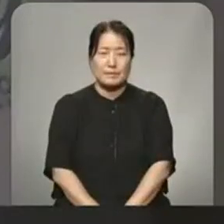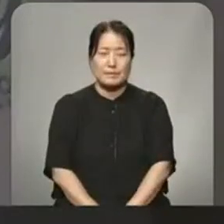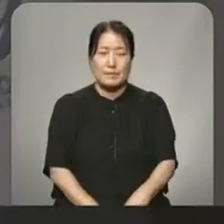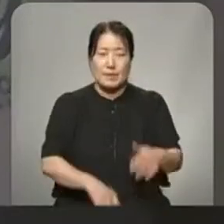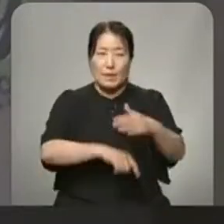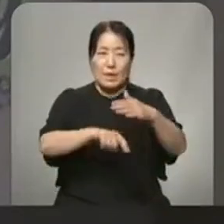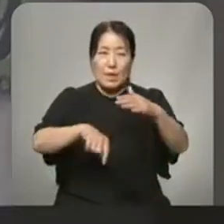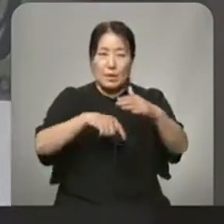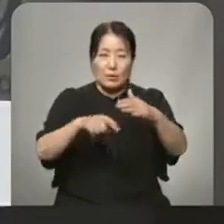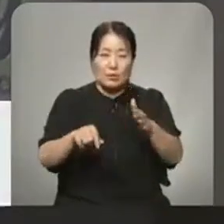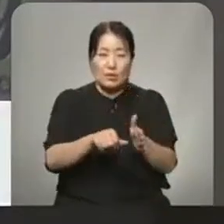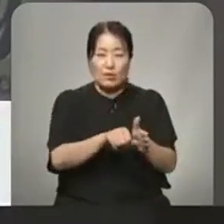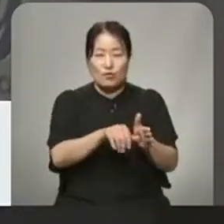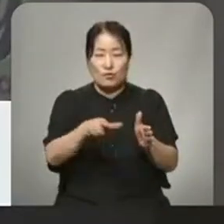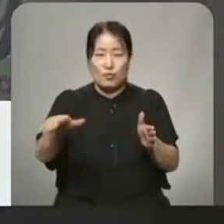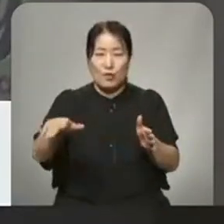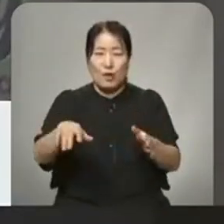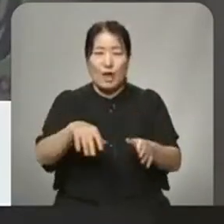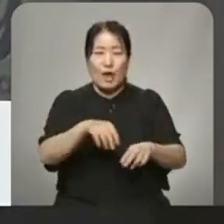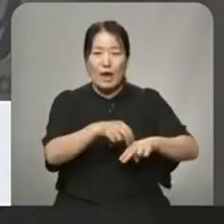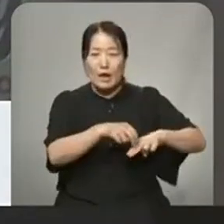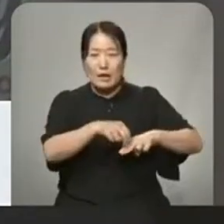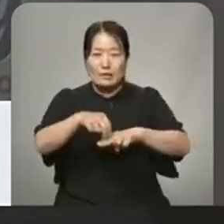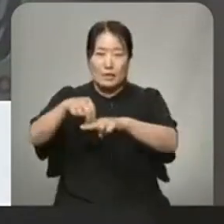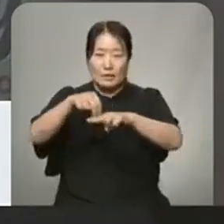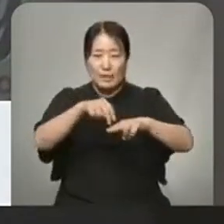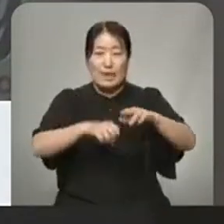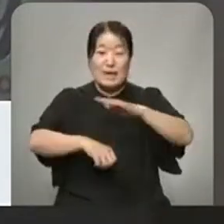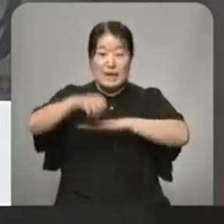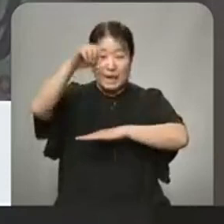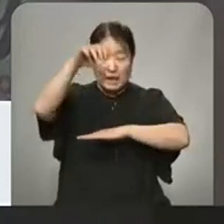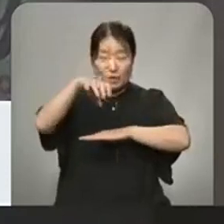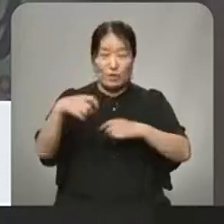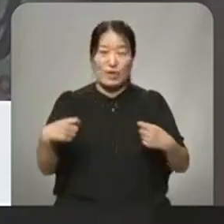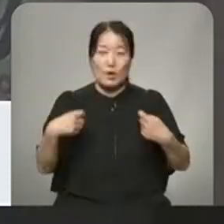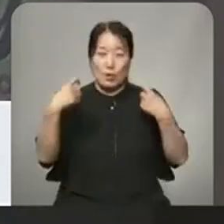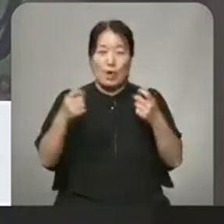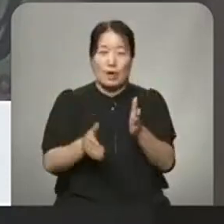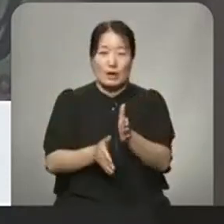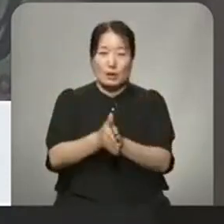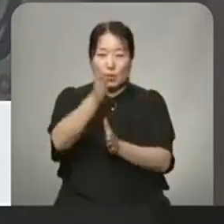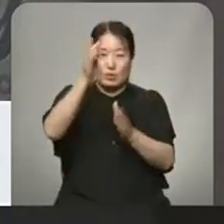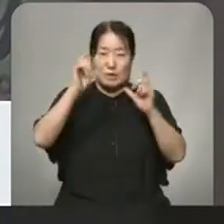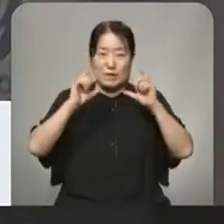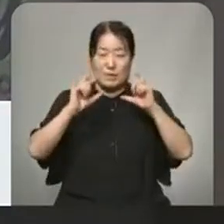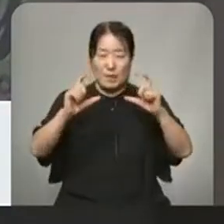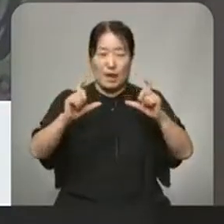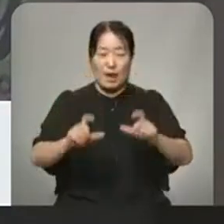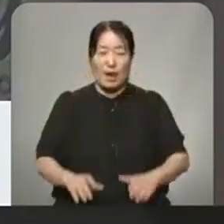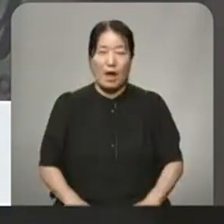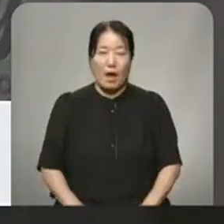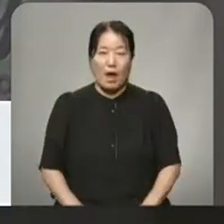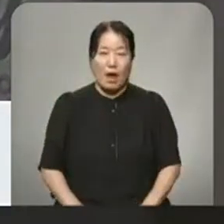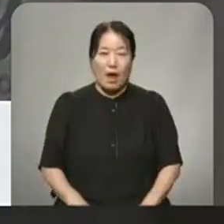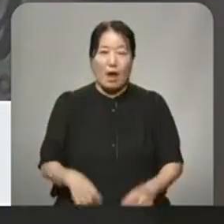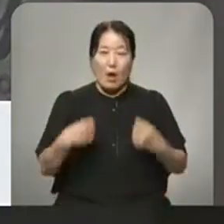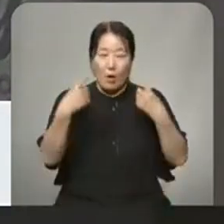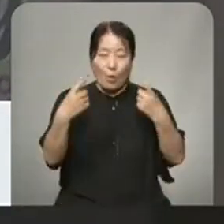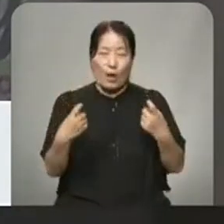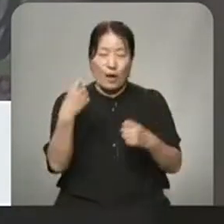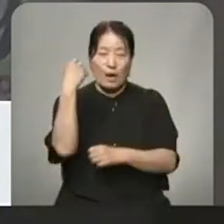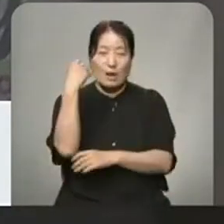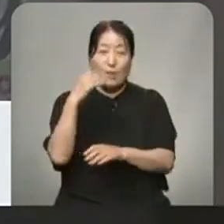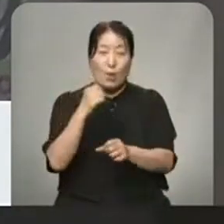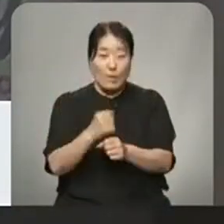국내 대표 서핑 관광지인 양양군이 스마트 관광 도시를 선포했습니다. 서핑에 특화된 관광 인프라를 구축하고